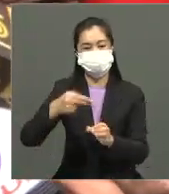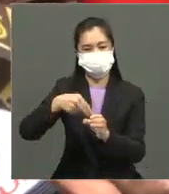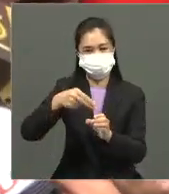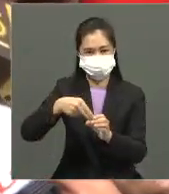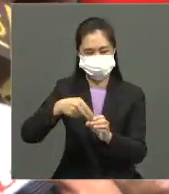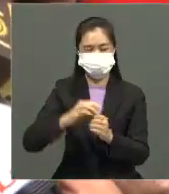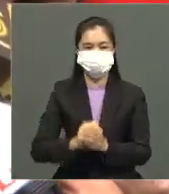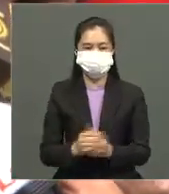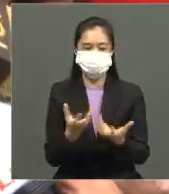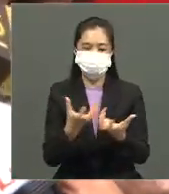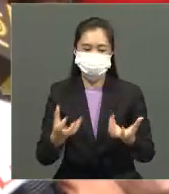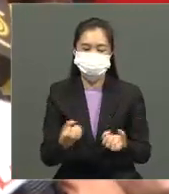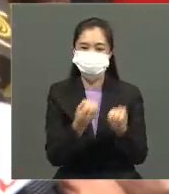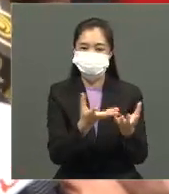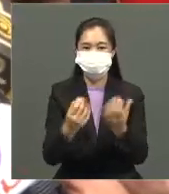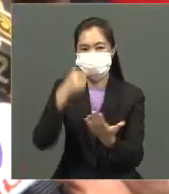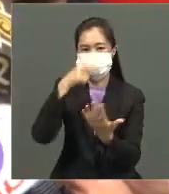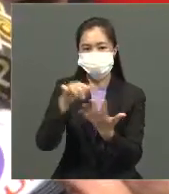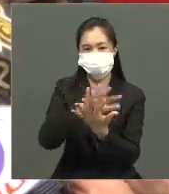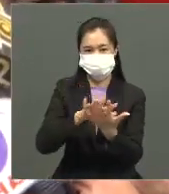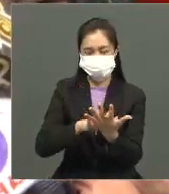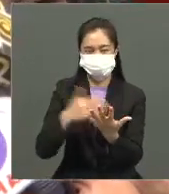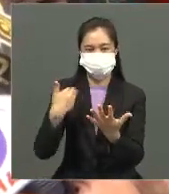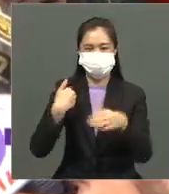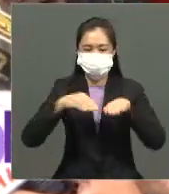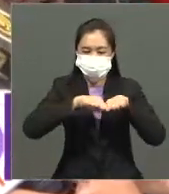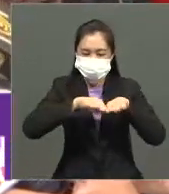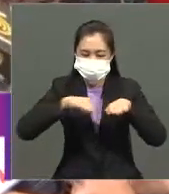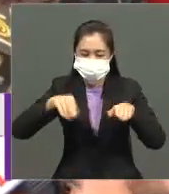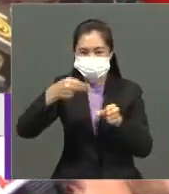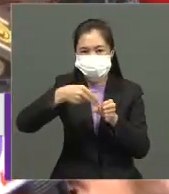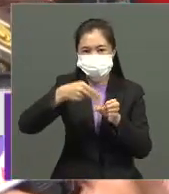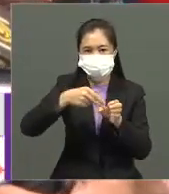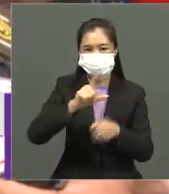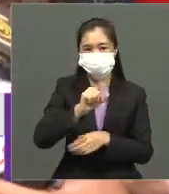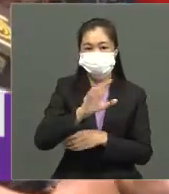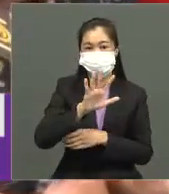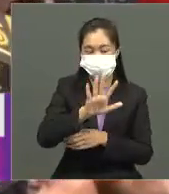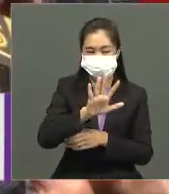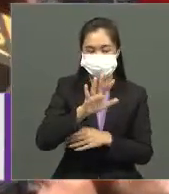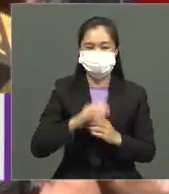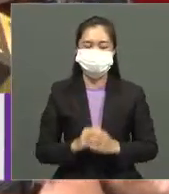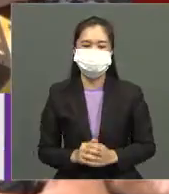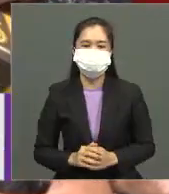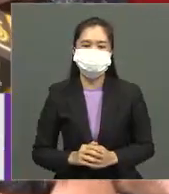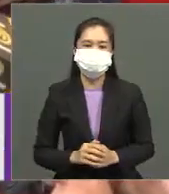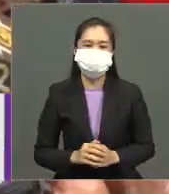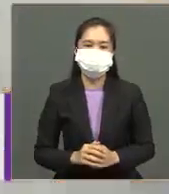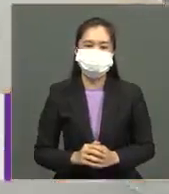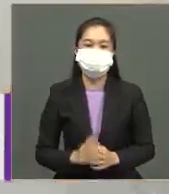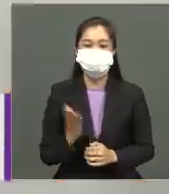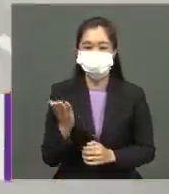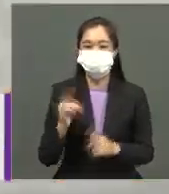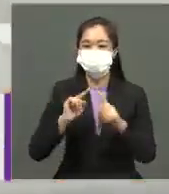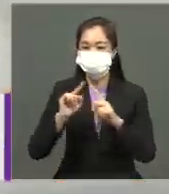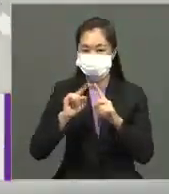สหพันธ์การขนส่งทางบกของไทยที่ให้ตรึงราคาน้ำมันดีเซลเหลือลิตรละ25บาทต่อลิตรนั้นคุณสุพัฒนพงษ์บอก